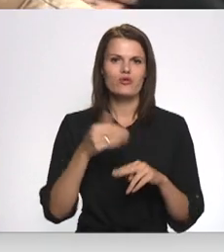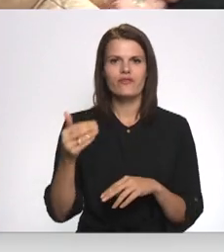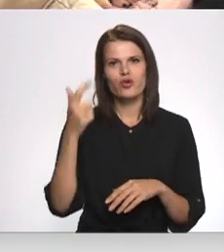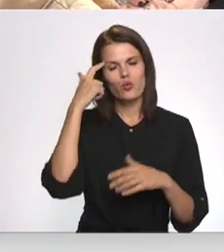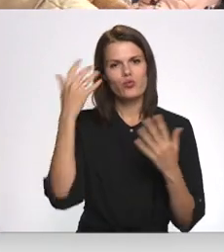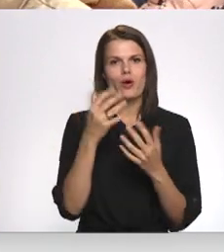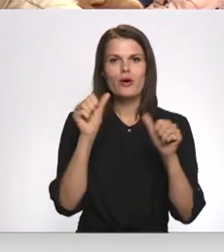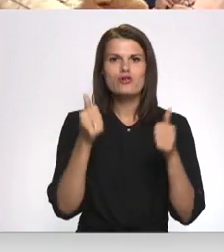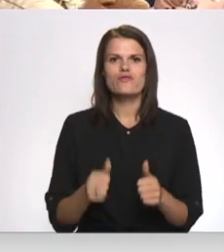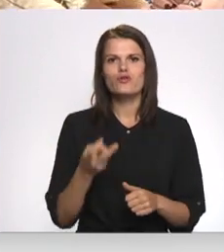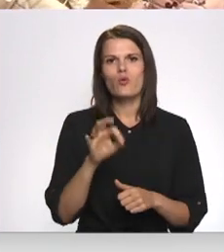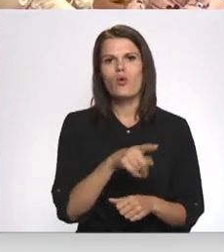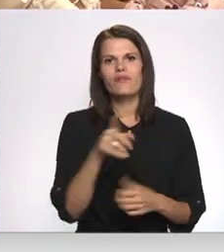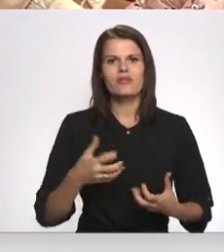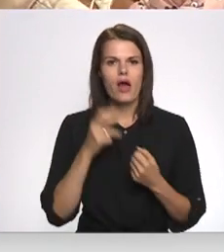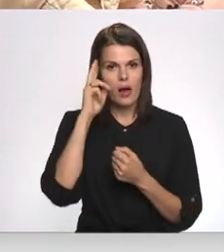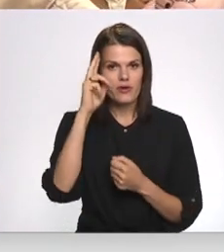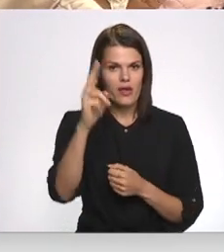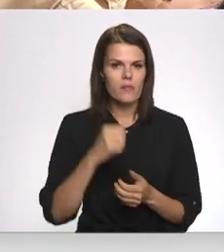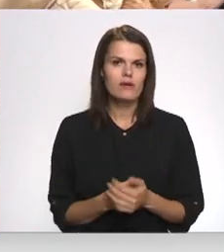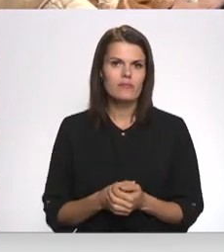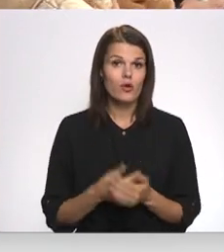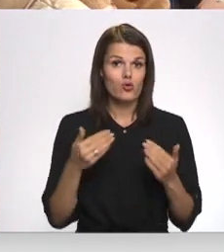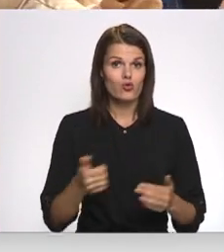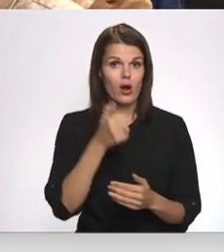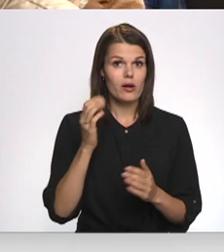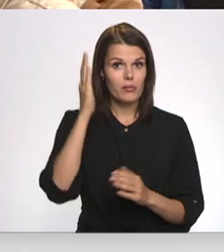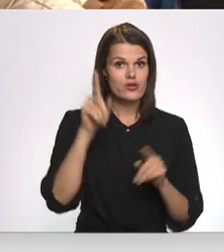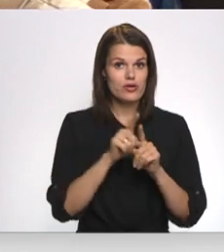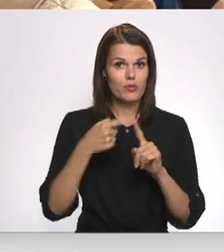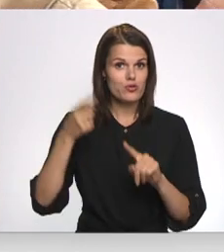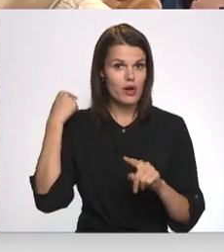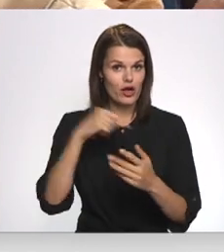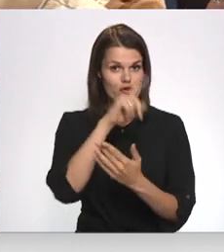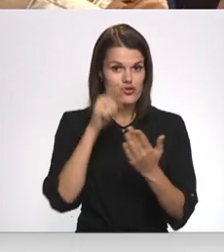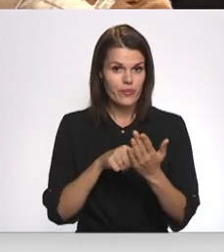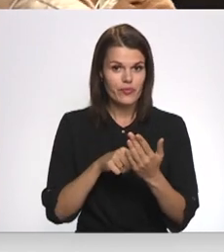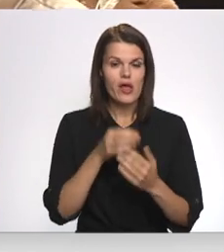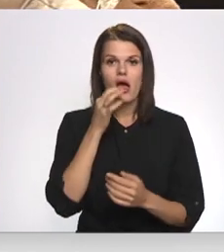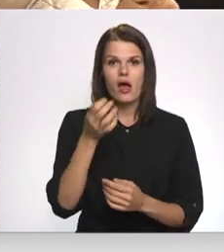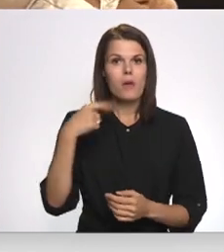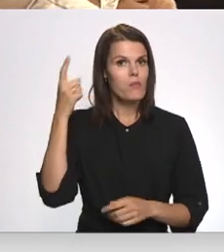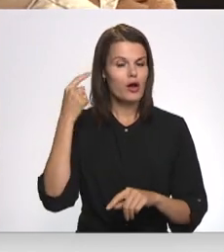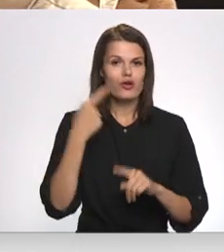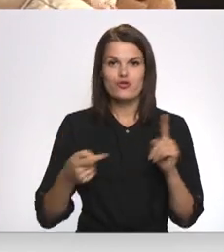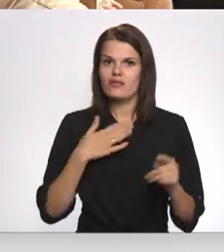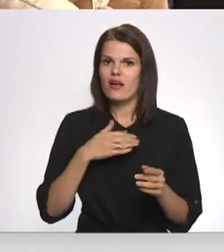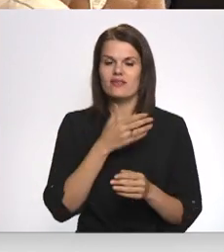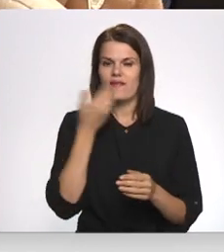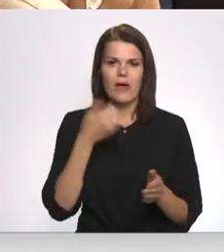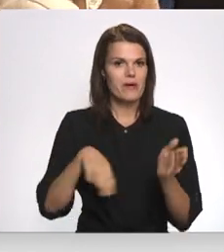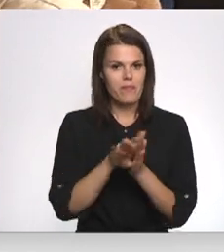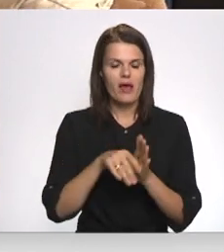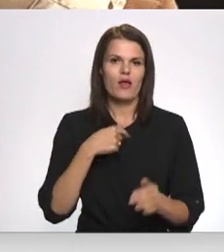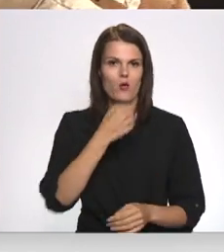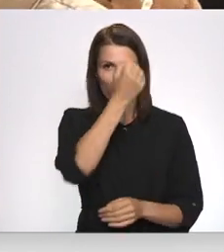un tas, ko viņi apņemās. Šogad balsosiet par to pašu, par ko iepriekšējās vēlēšanās? Pagājušo reizi es nebalsoju un es ļoti to